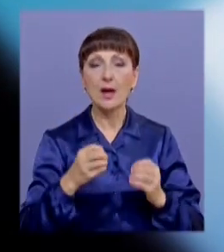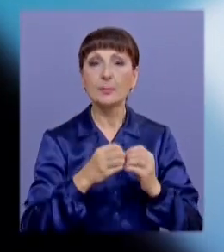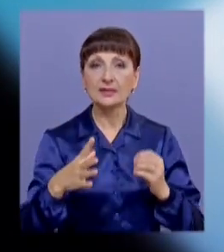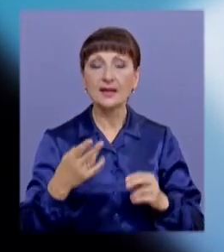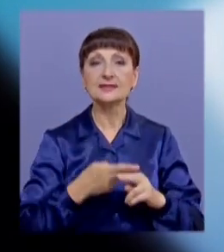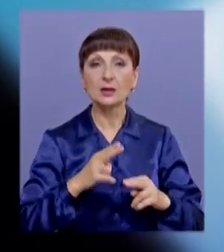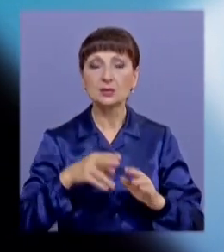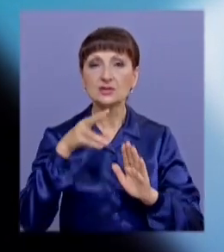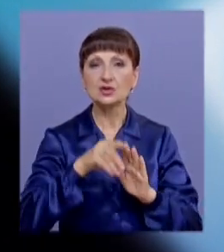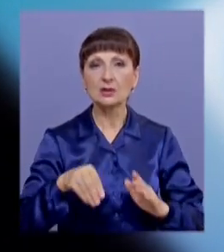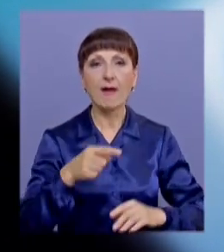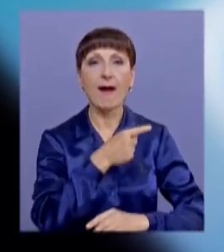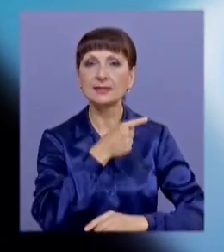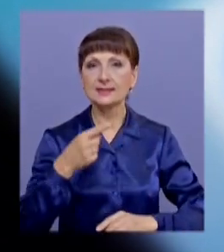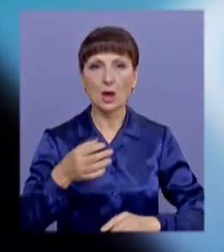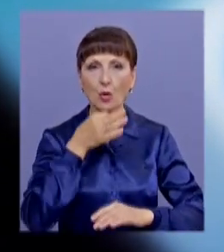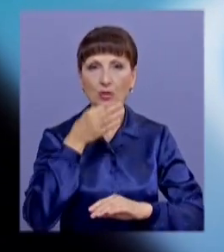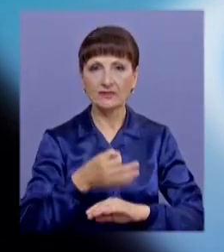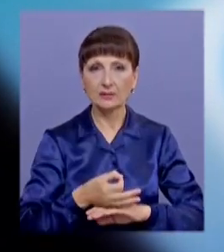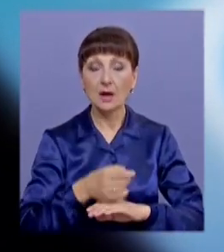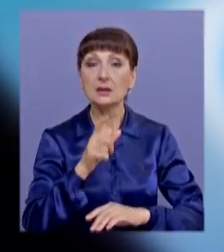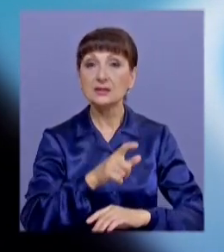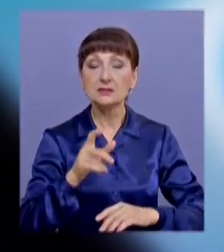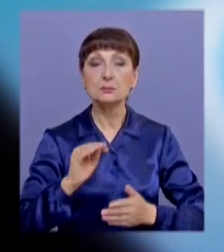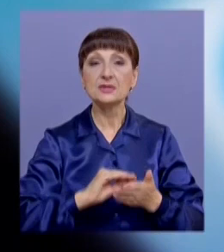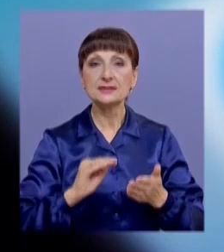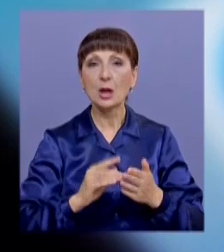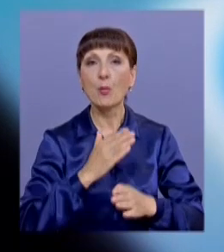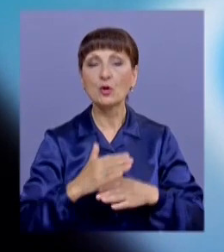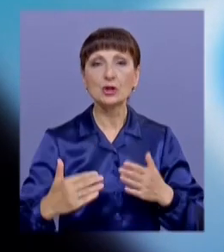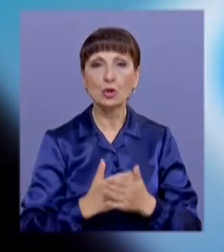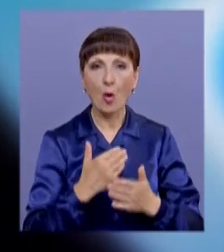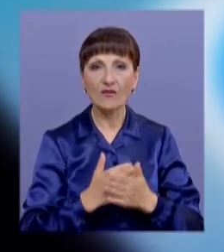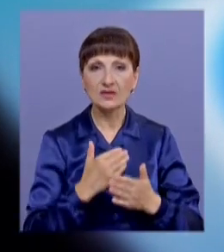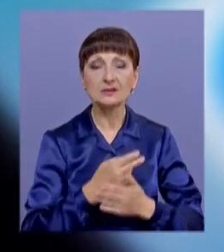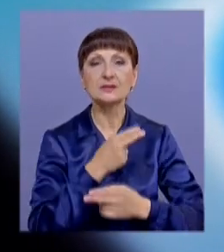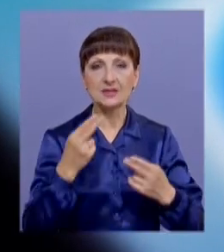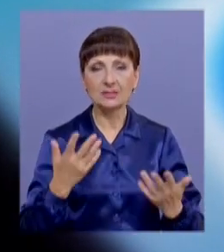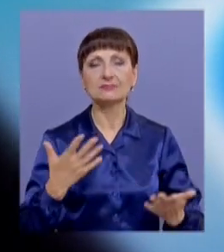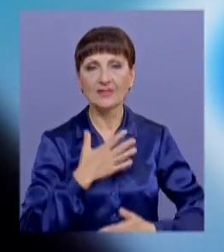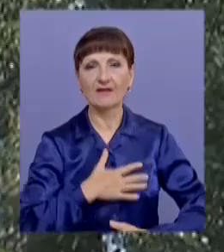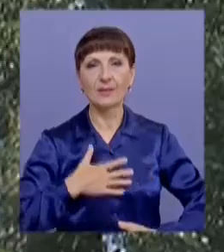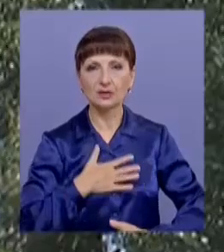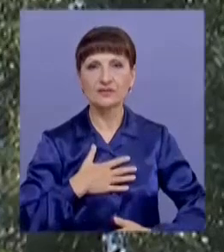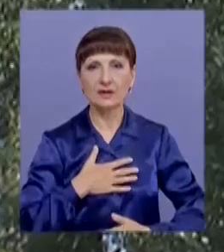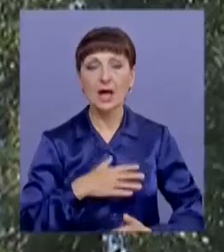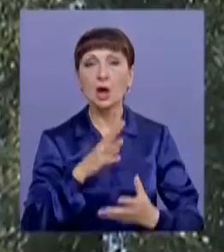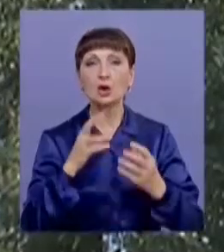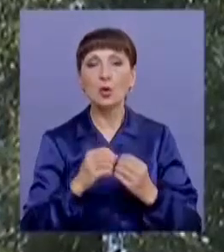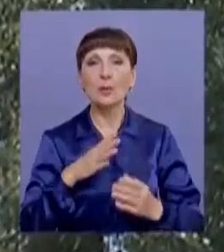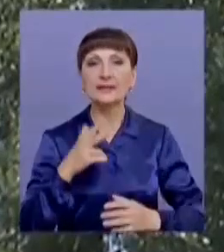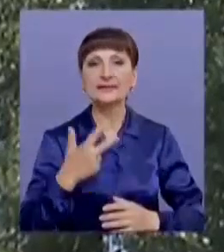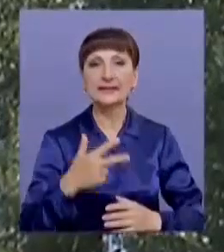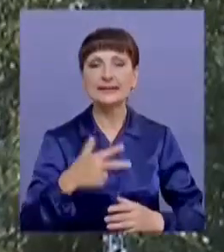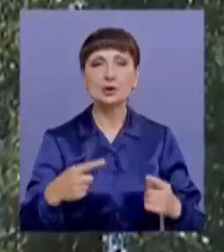из которых содержали отрицательный ответ. Телезрители писали после выпуска, видимо, тема действительно наболевшая. Итого набралось